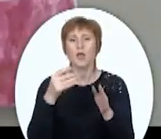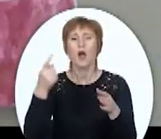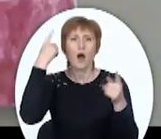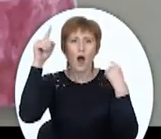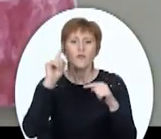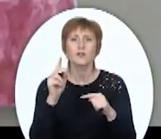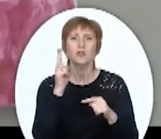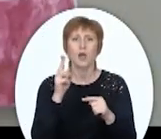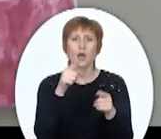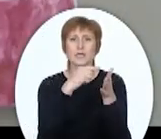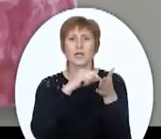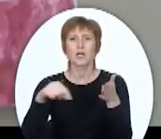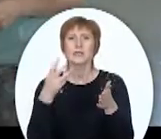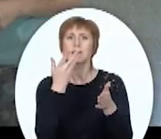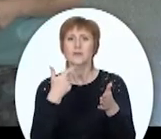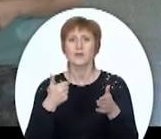и цветовых сочетаний?